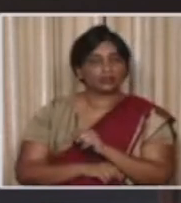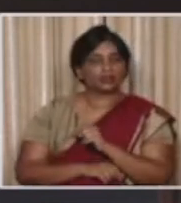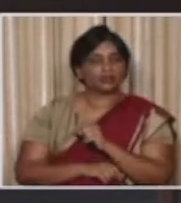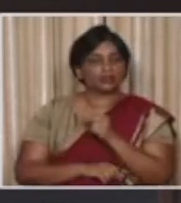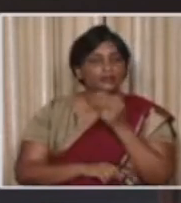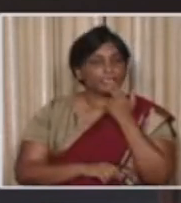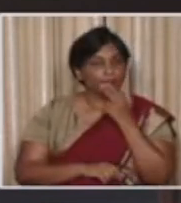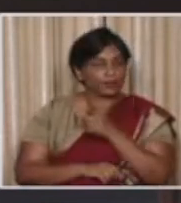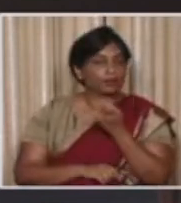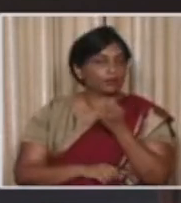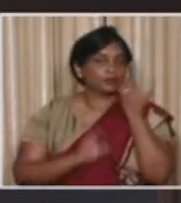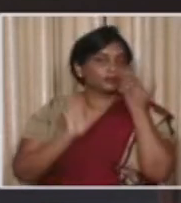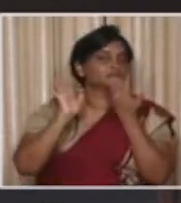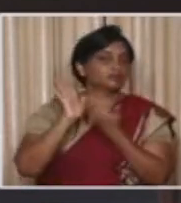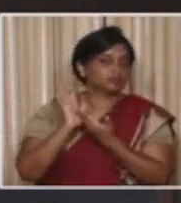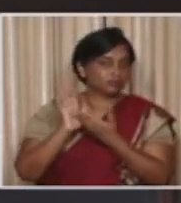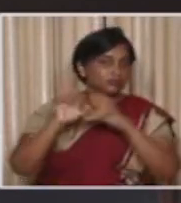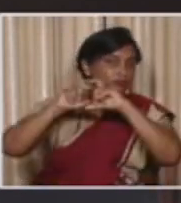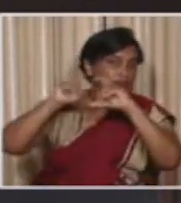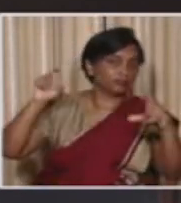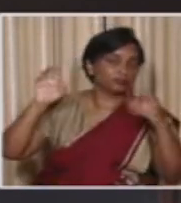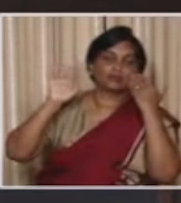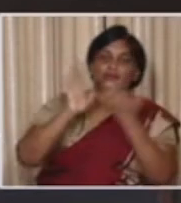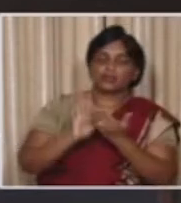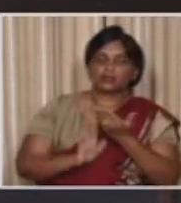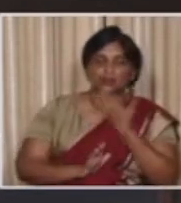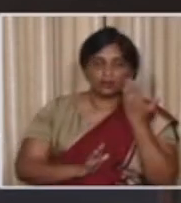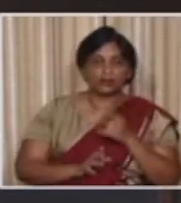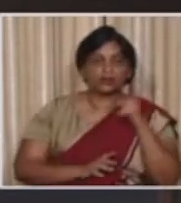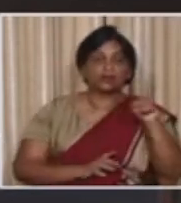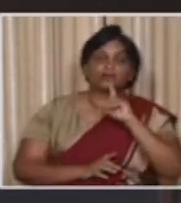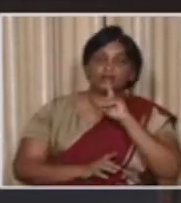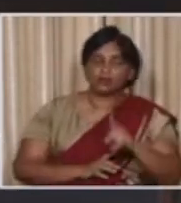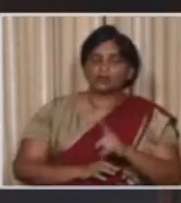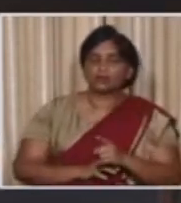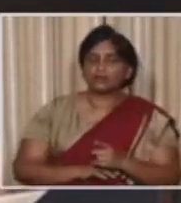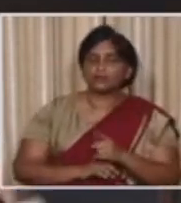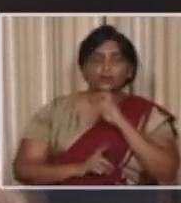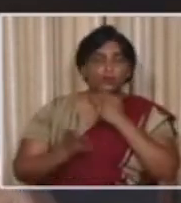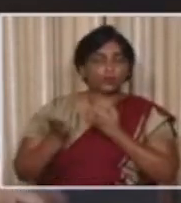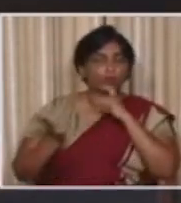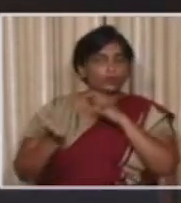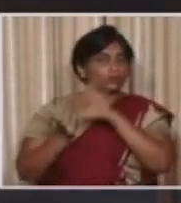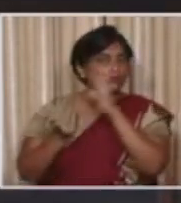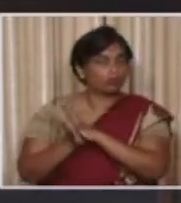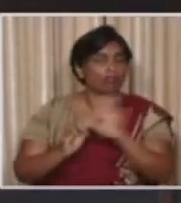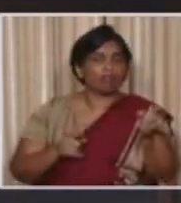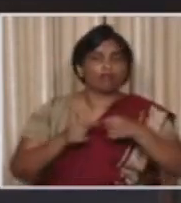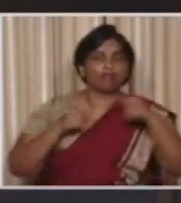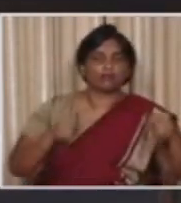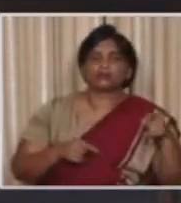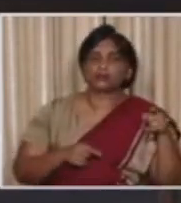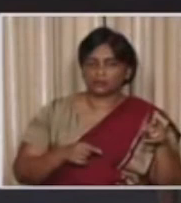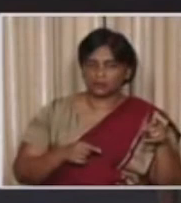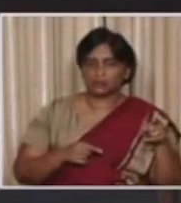සහිත නිෂ්පාදනවල මිල ප්‍රදර්ශනය පෝරු නැවත ප්‍රදර්ශනය කළ හැක. ඒගොල්ලෝ කියනවා මේ අභියාචන අධිකරණ නඩු තීන්දුව වලට එරෙහිව